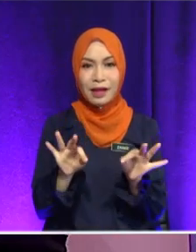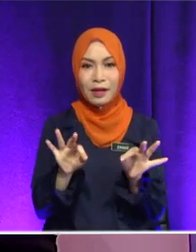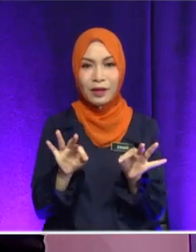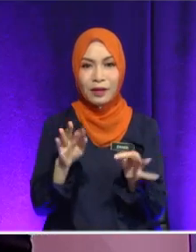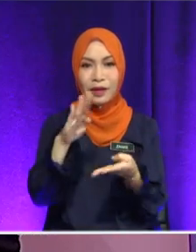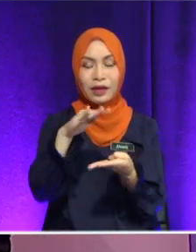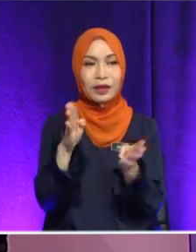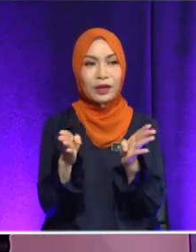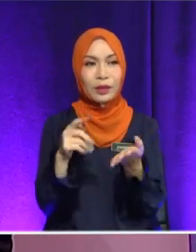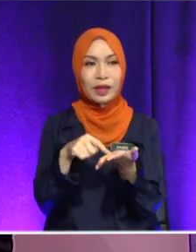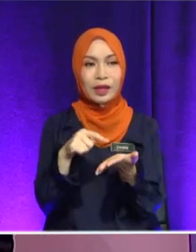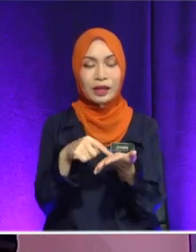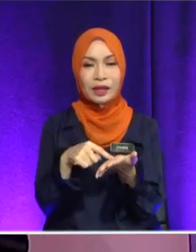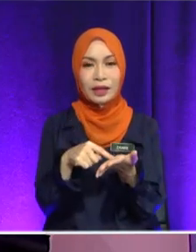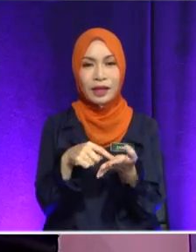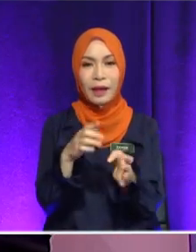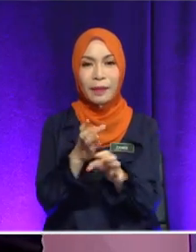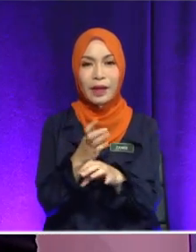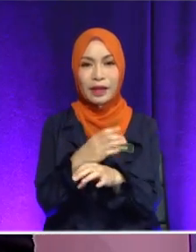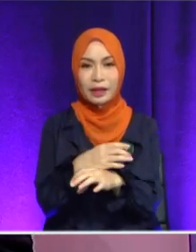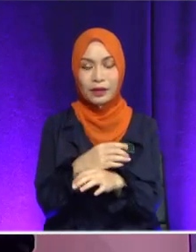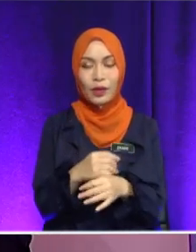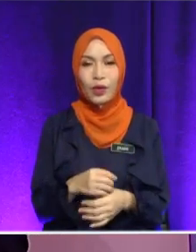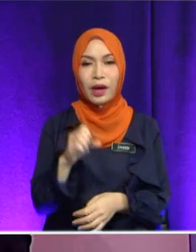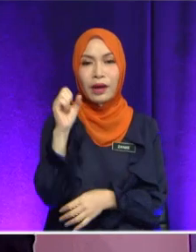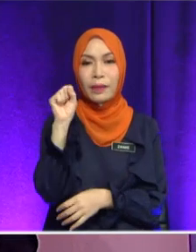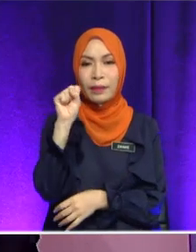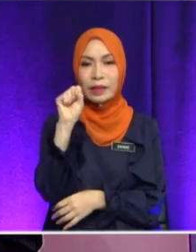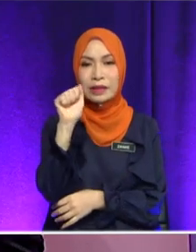itu adalah maksudnya aliran penggunaan